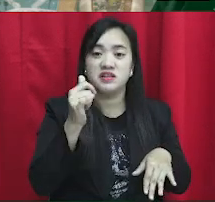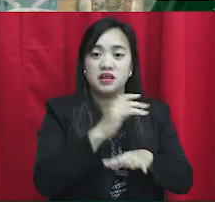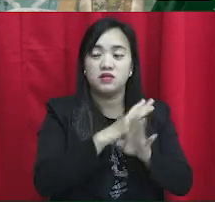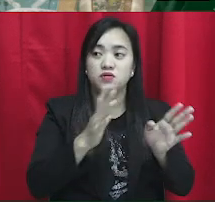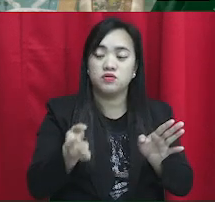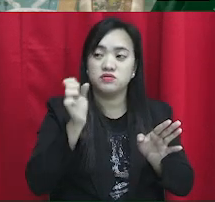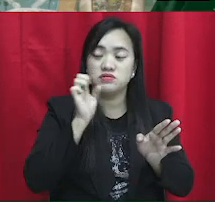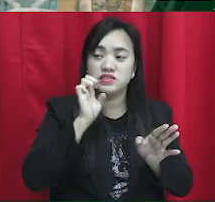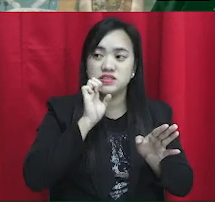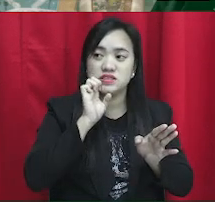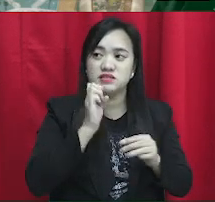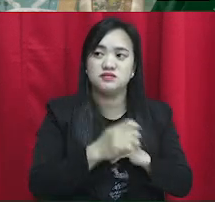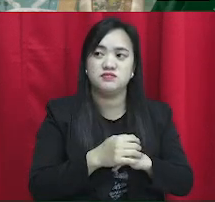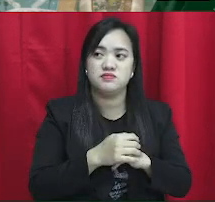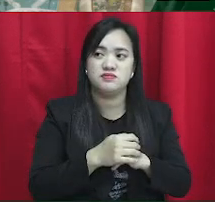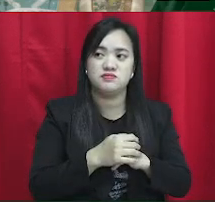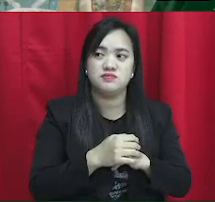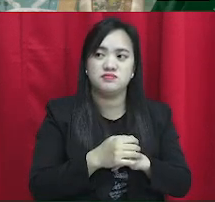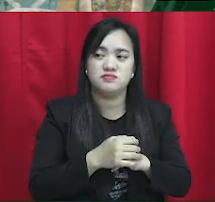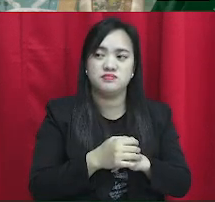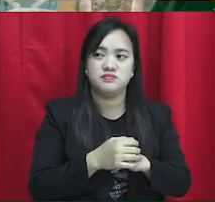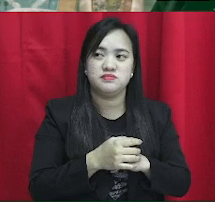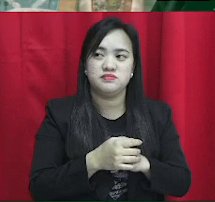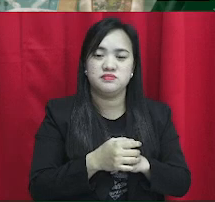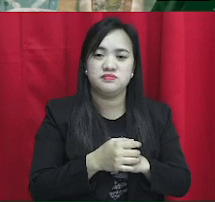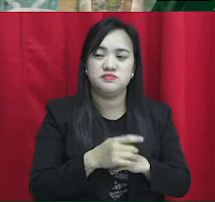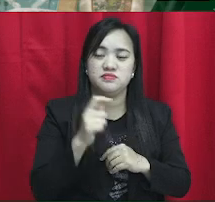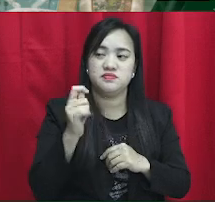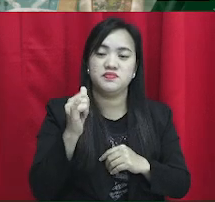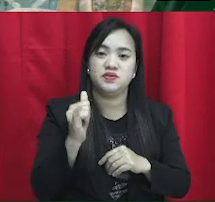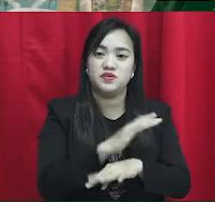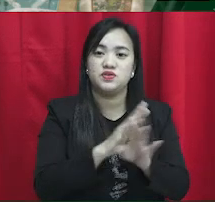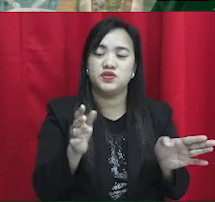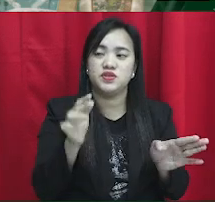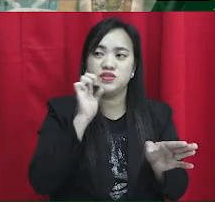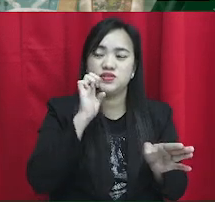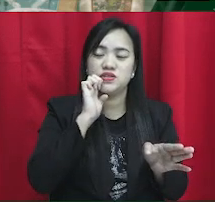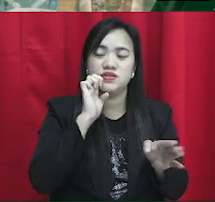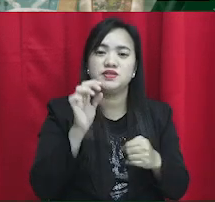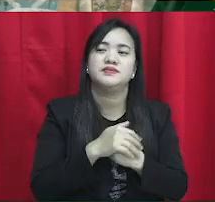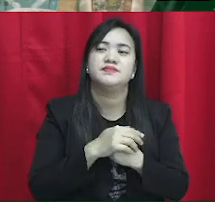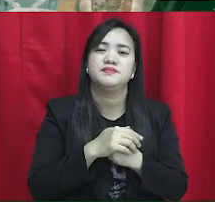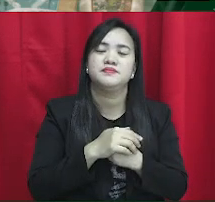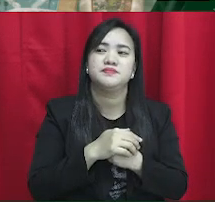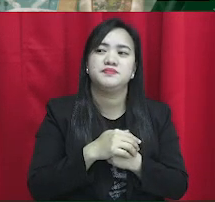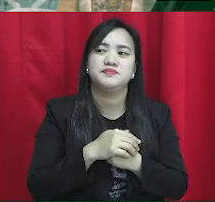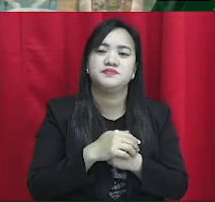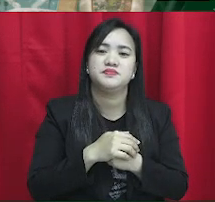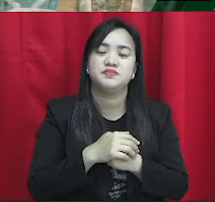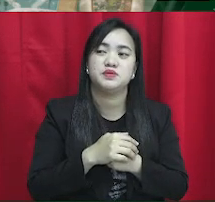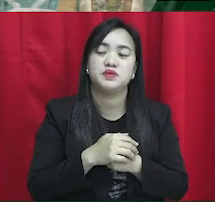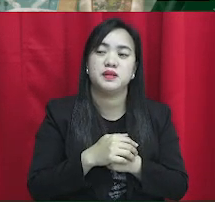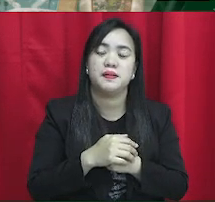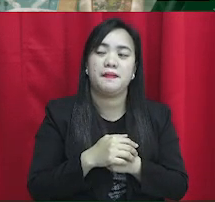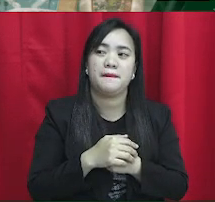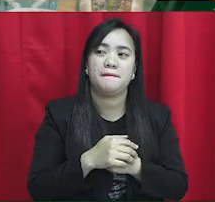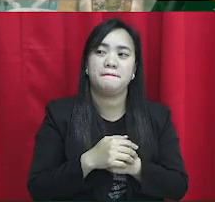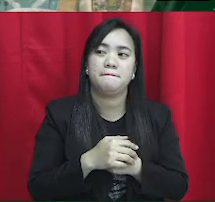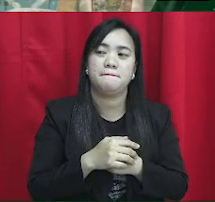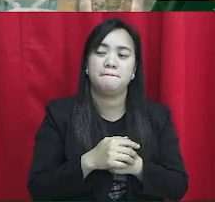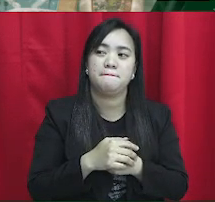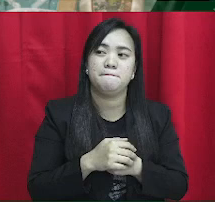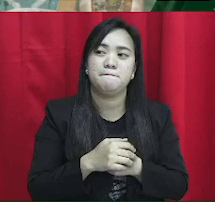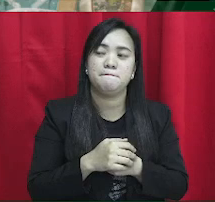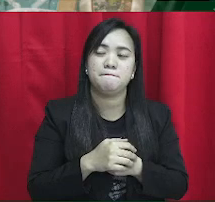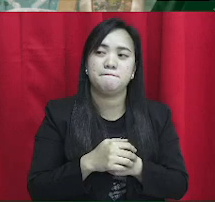So nagkakasakit sila at the end of the Christmas, diba? Display kaya ka only. Bumili ng prutas para kainin mo because healthy yon